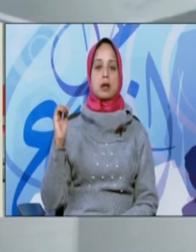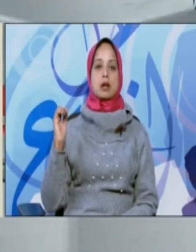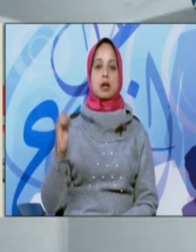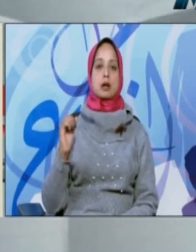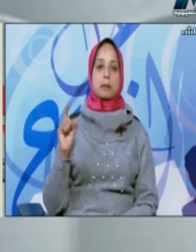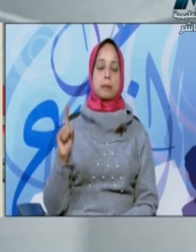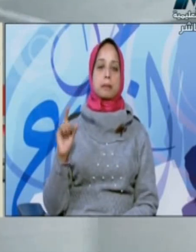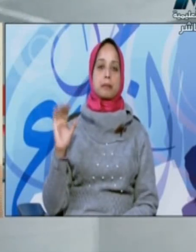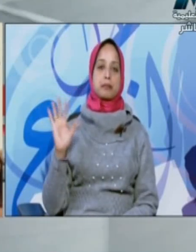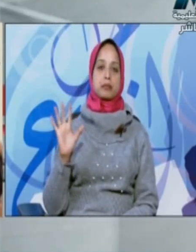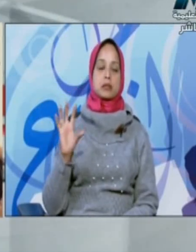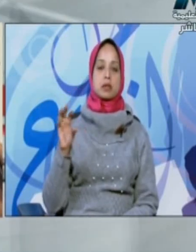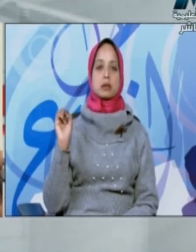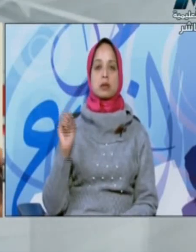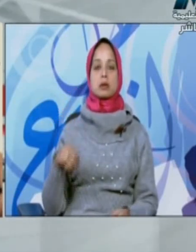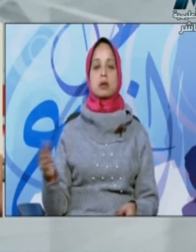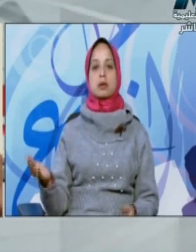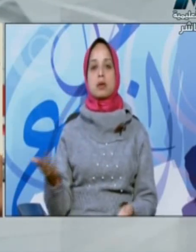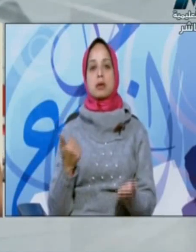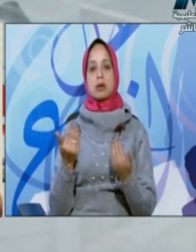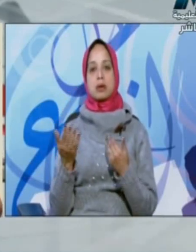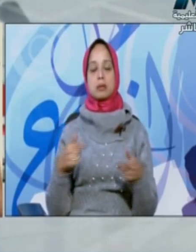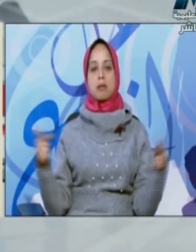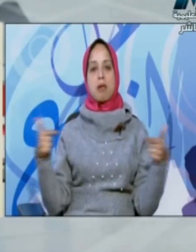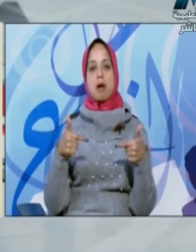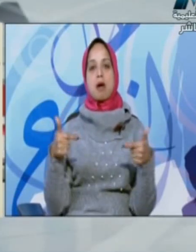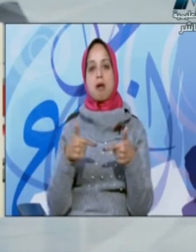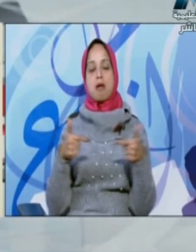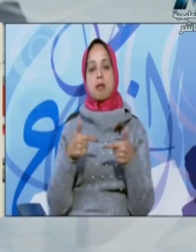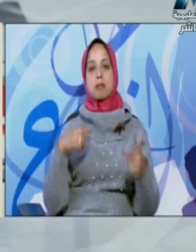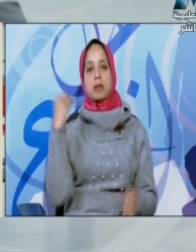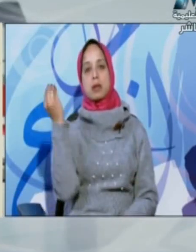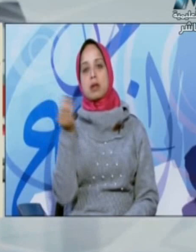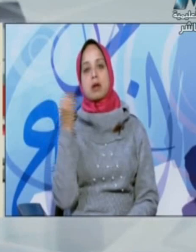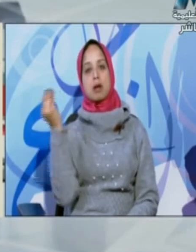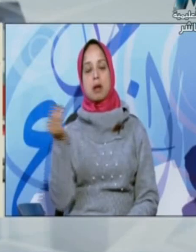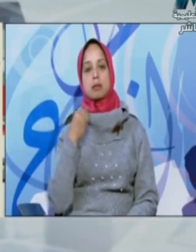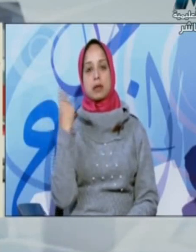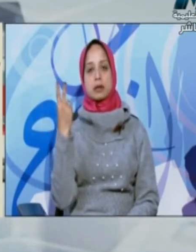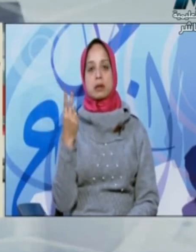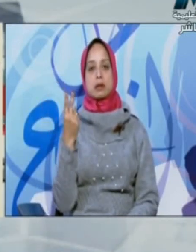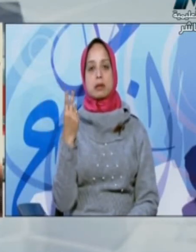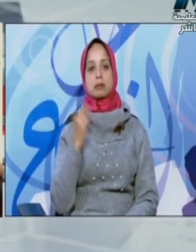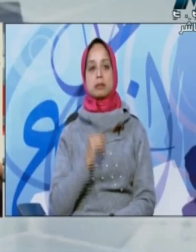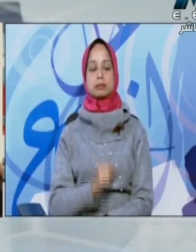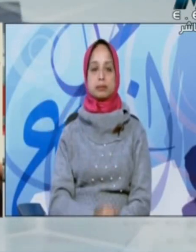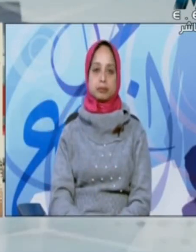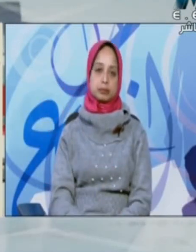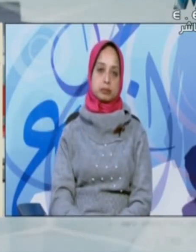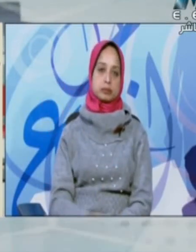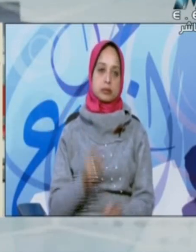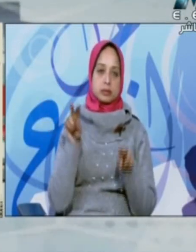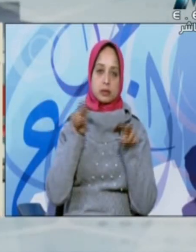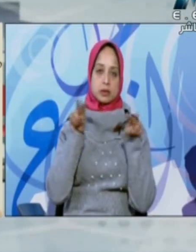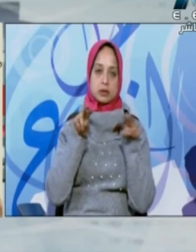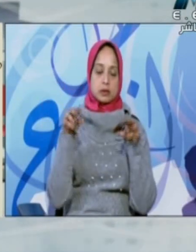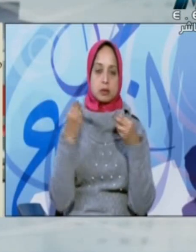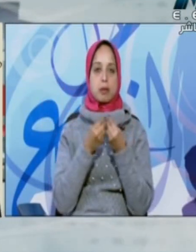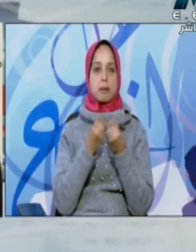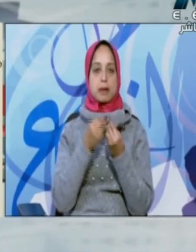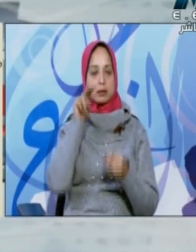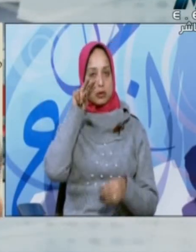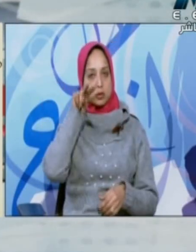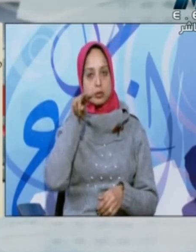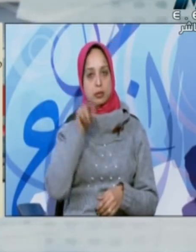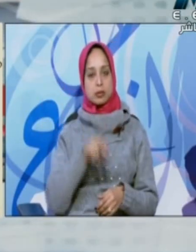واقتراب ايه؟ الحرب العالميه الثانيه. نركز مع بعض كده، شوف مع بعض